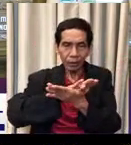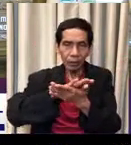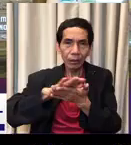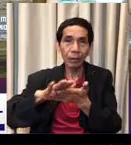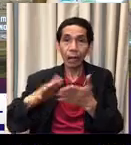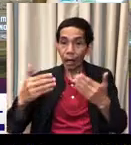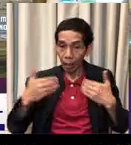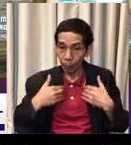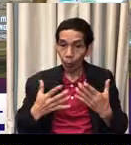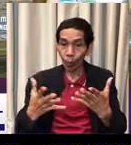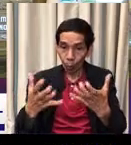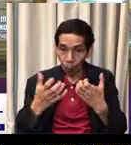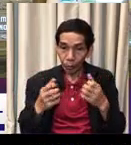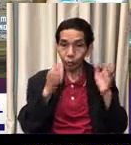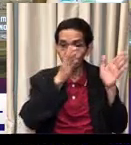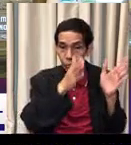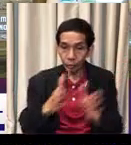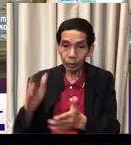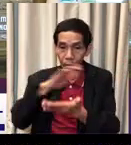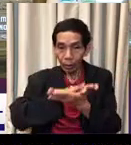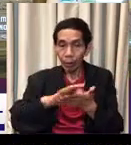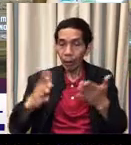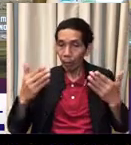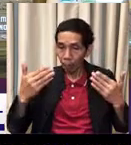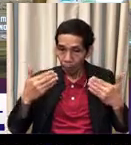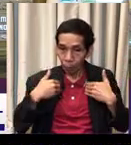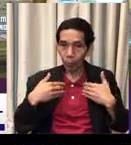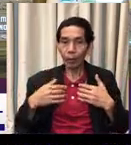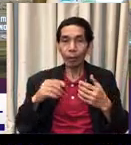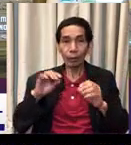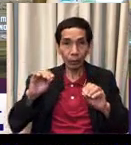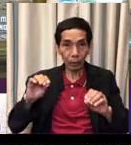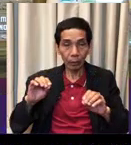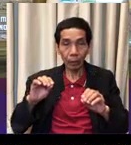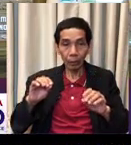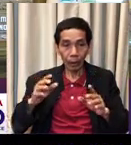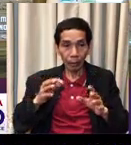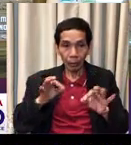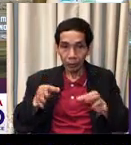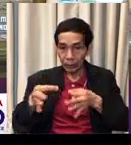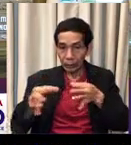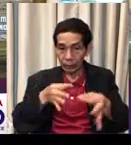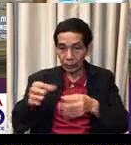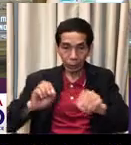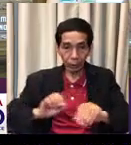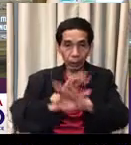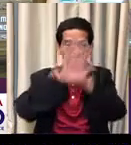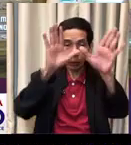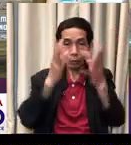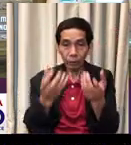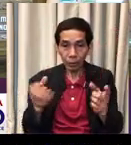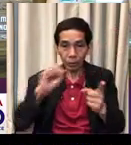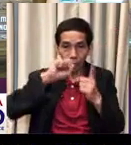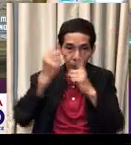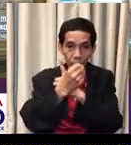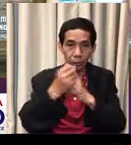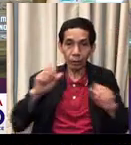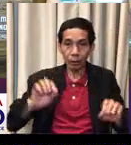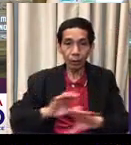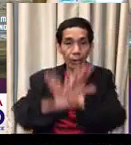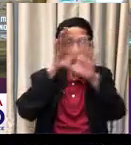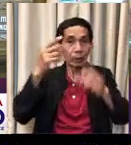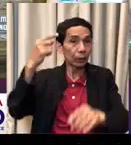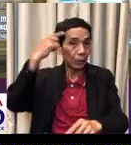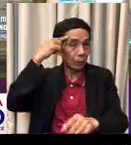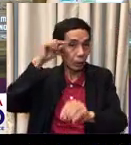pag may gusto kang pagsasaayos, meron ka rin dapat pagsasalinaw o pagpapalinaw ng sitwasyon. Dapat nililiwanag mo ang